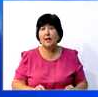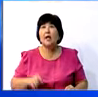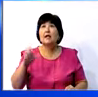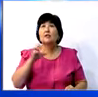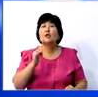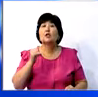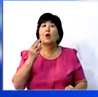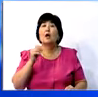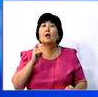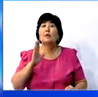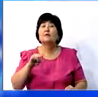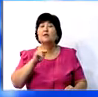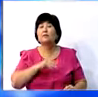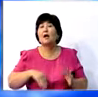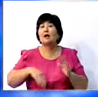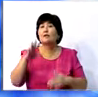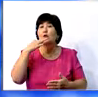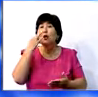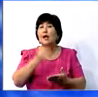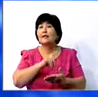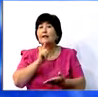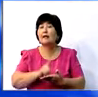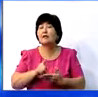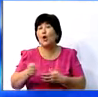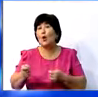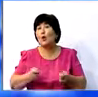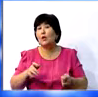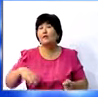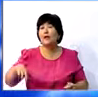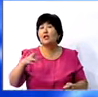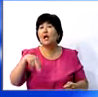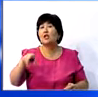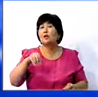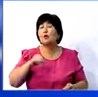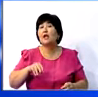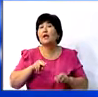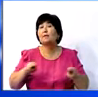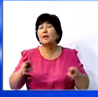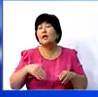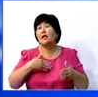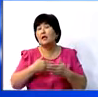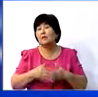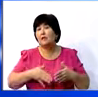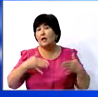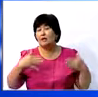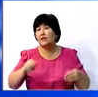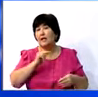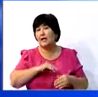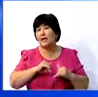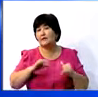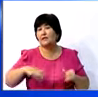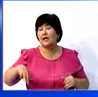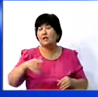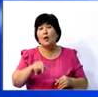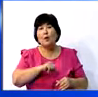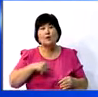Сейлбек Шаухаманович работал на высоких ответственных должностях, руководитель региона, депутата парламента и внес безмерный вклад в развитие страны.